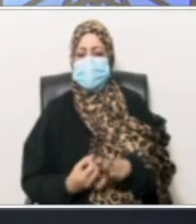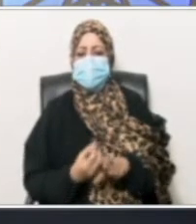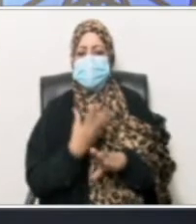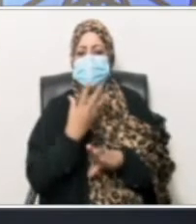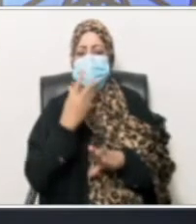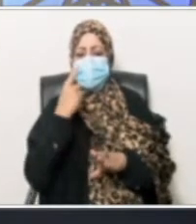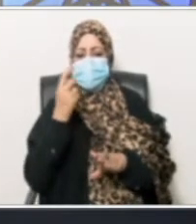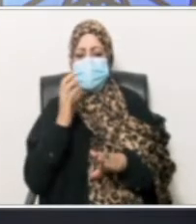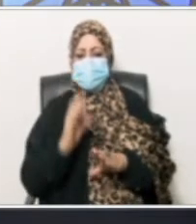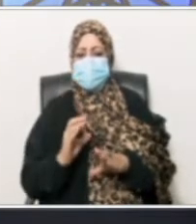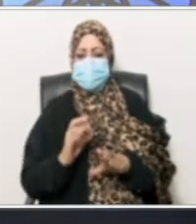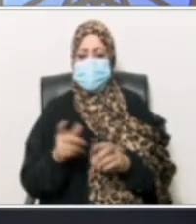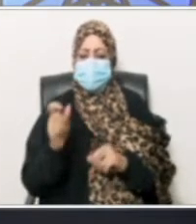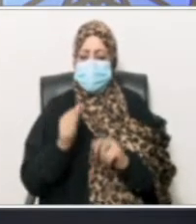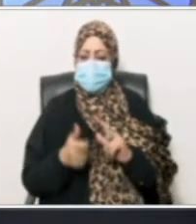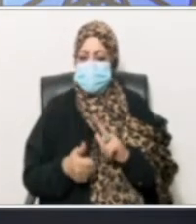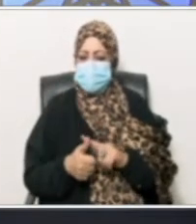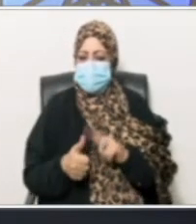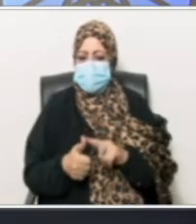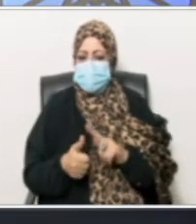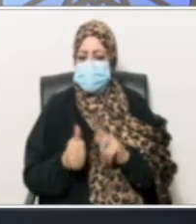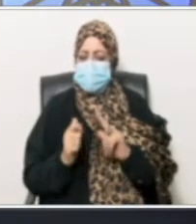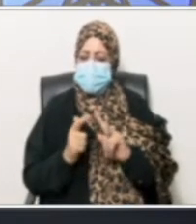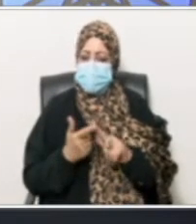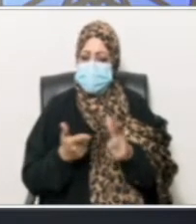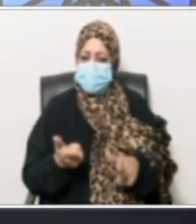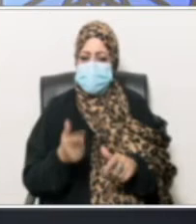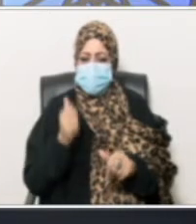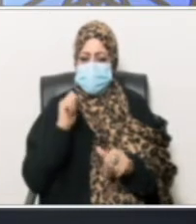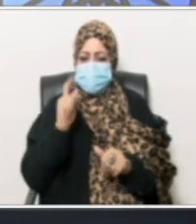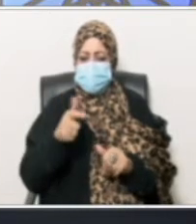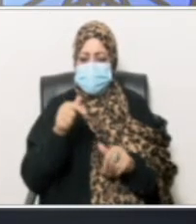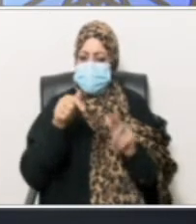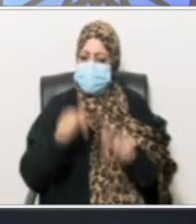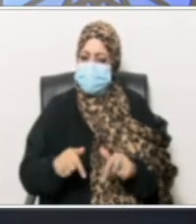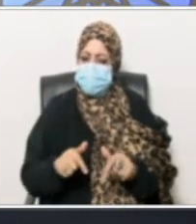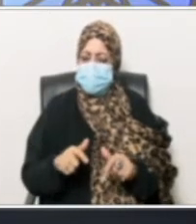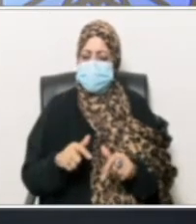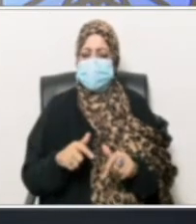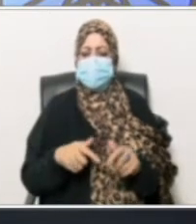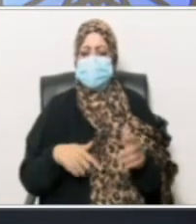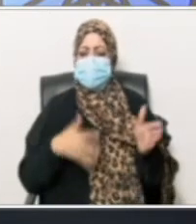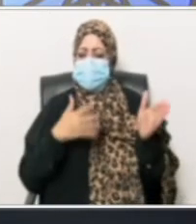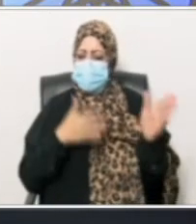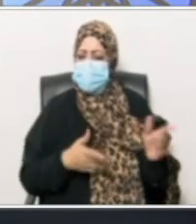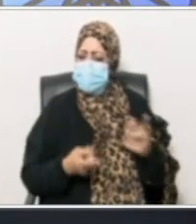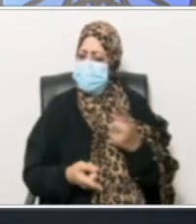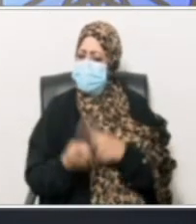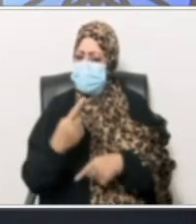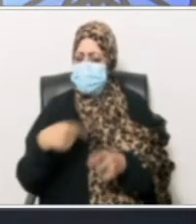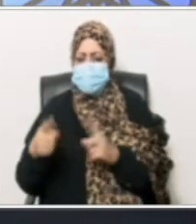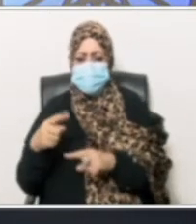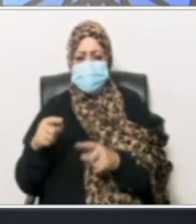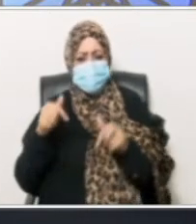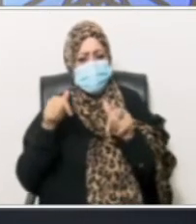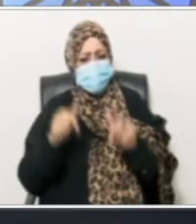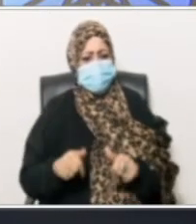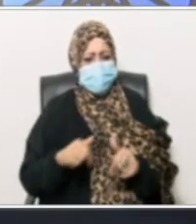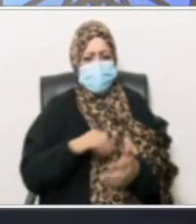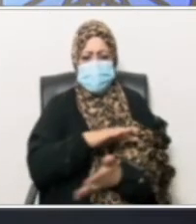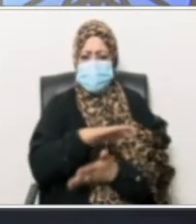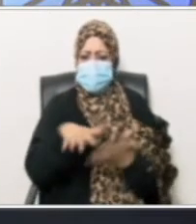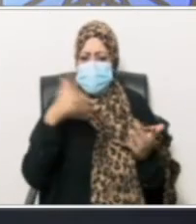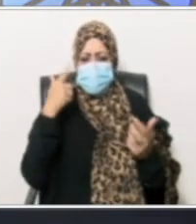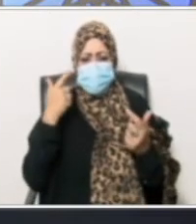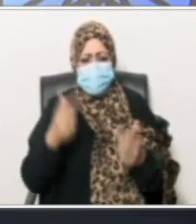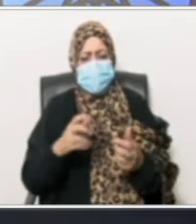من الواقع السيره وتاخذ من الواقع اللي فيه احنا يا شيخ عبد الفتاح. هذه الاولى يا شيخ عبد الفتاح، نطلب منك بالله